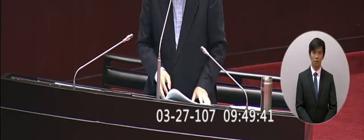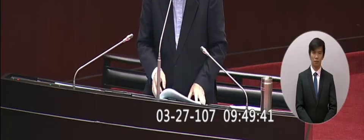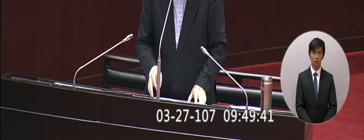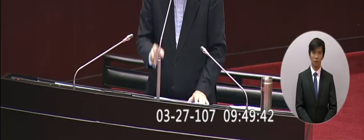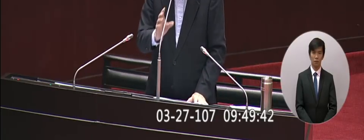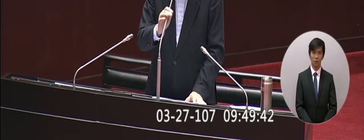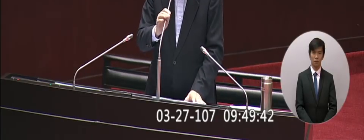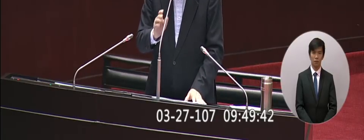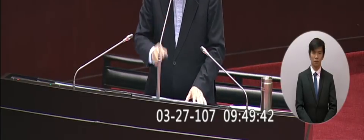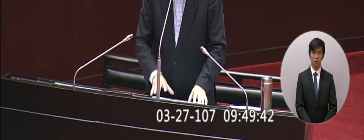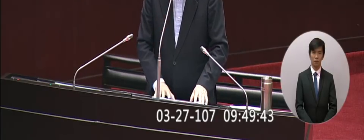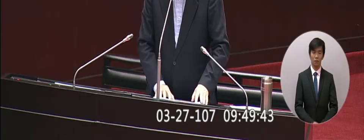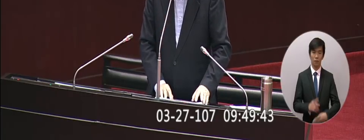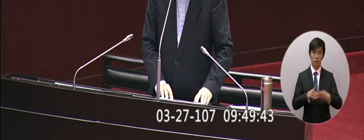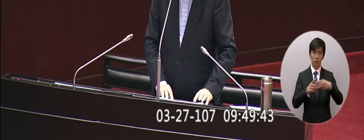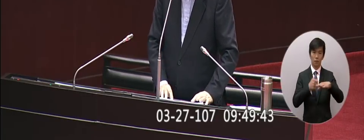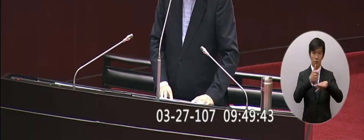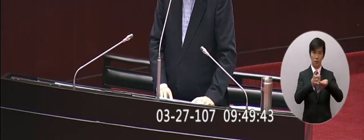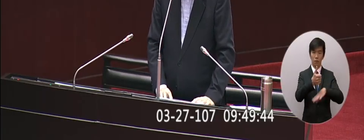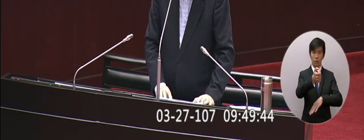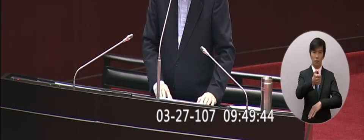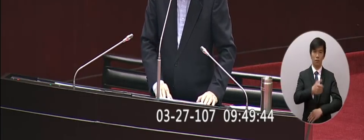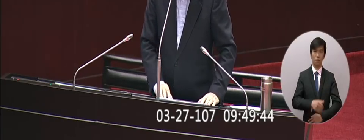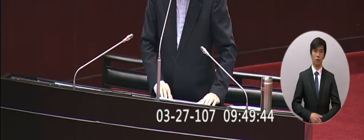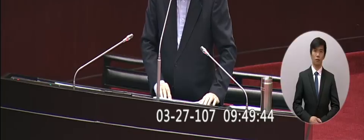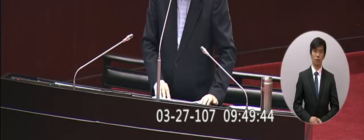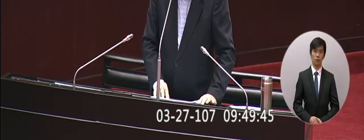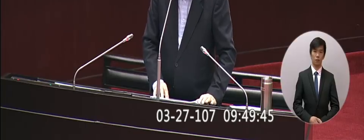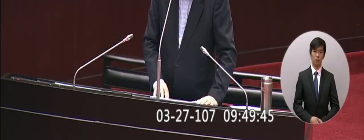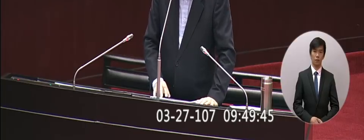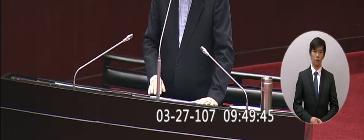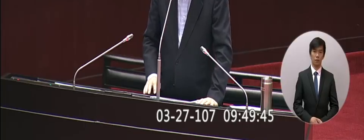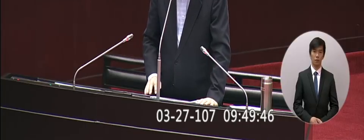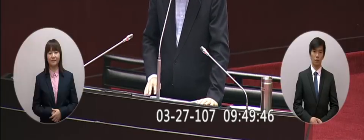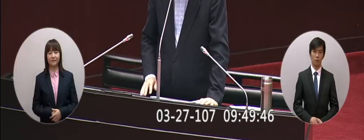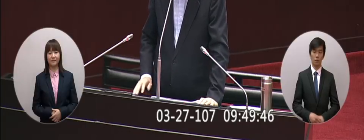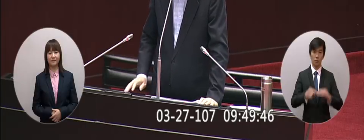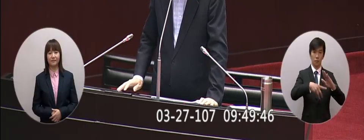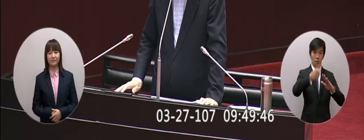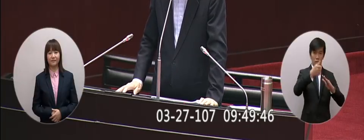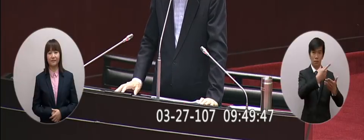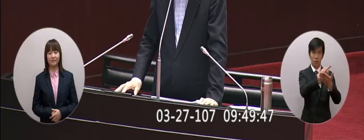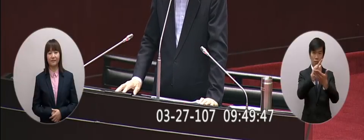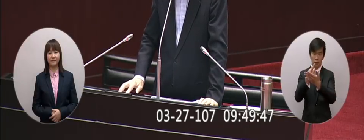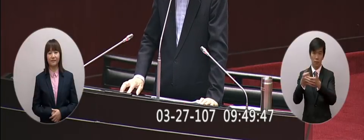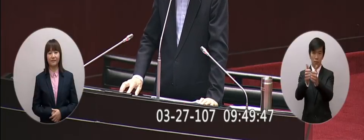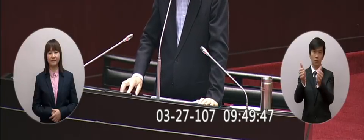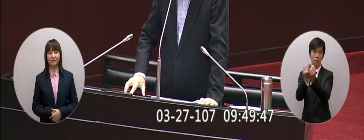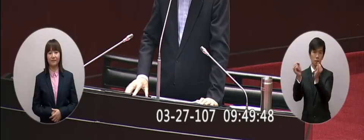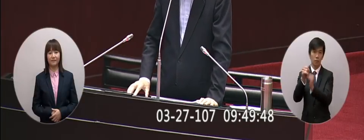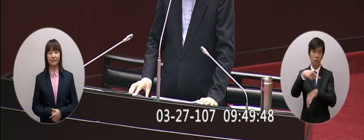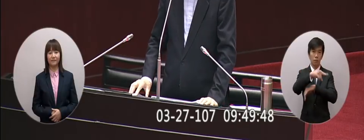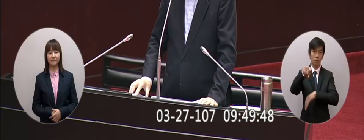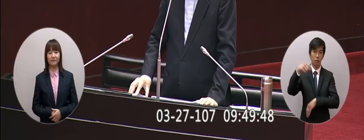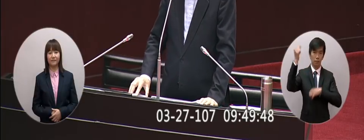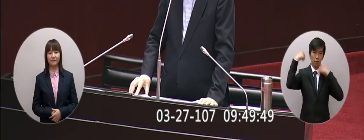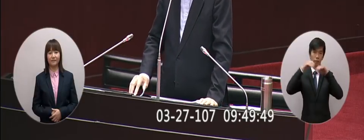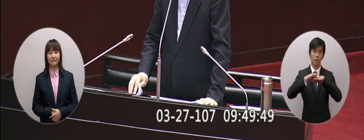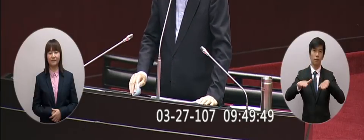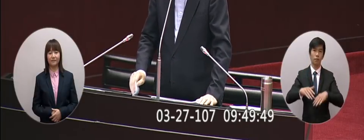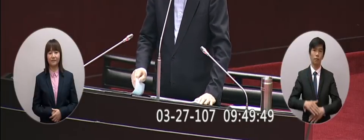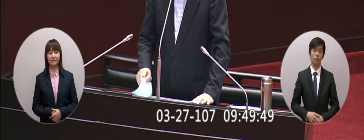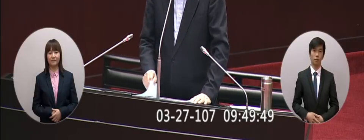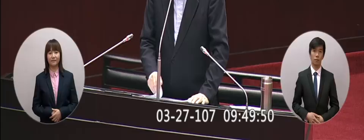好，谢谢主席蔡副院长，院长、各位女士先生，大家早安。主席，帮我请一